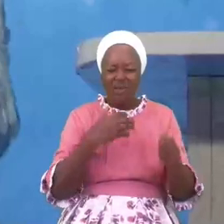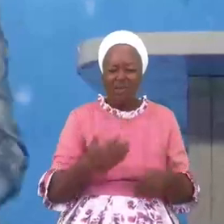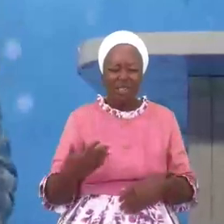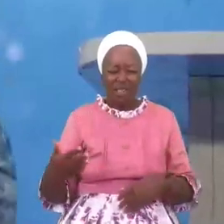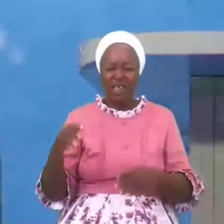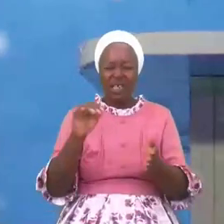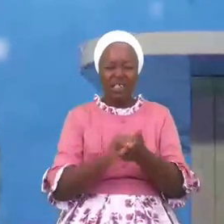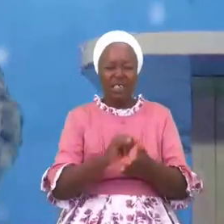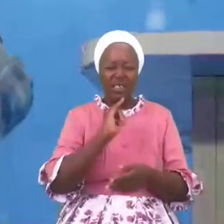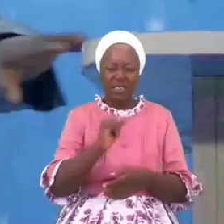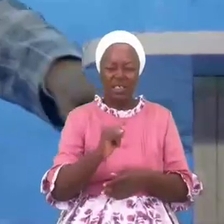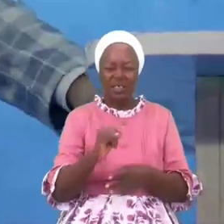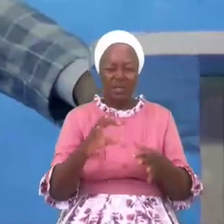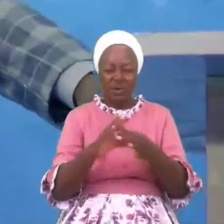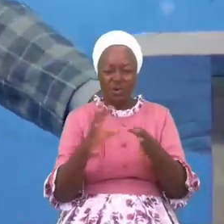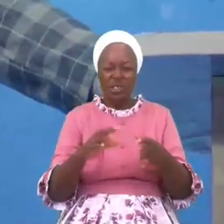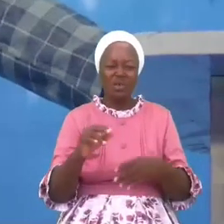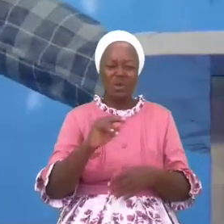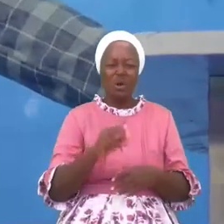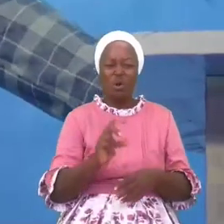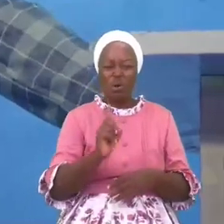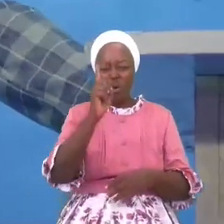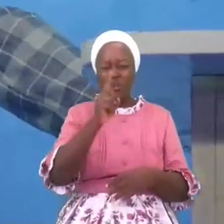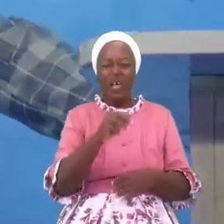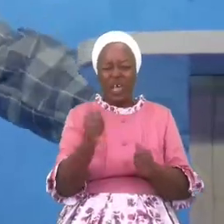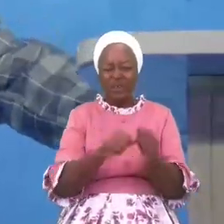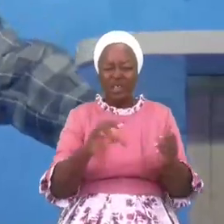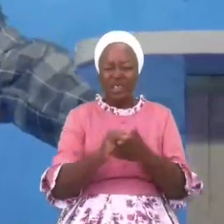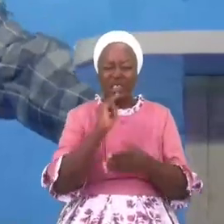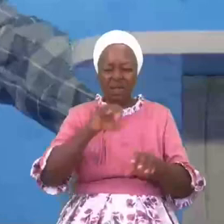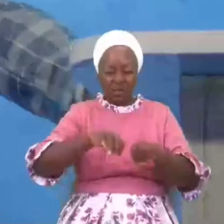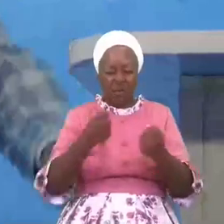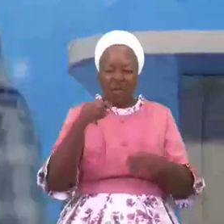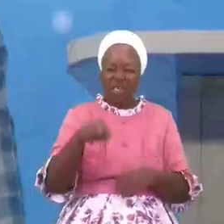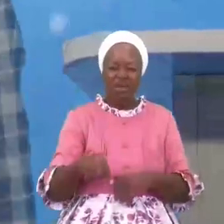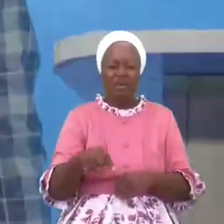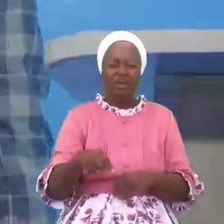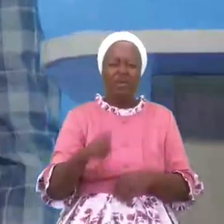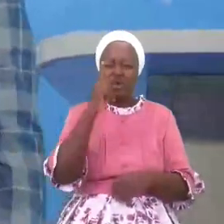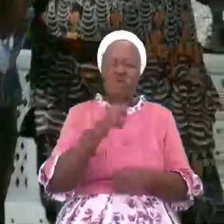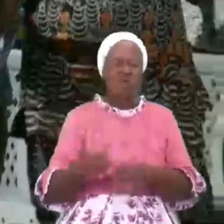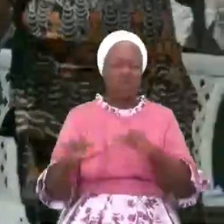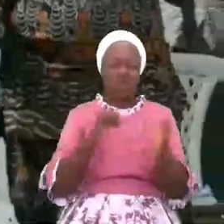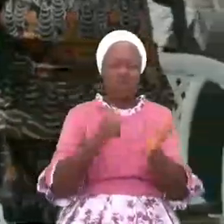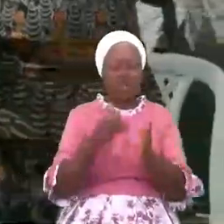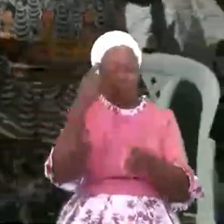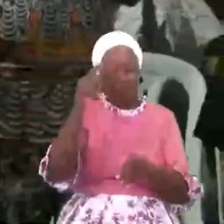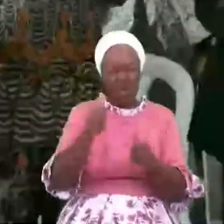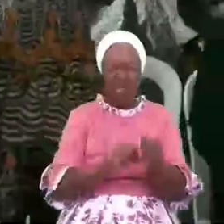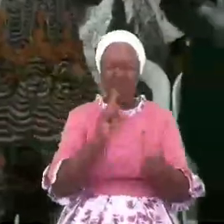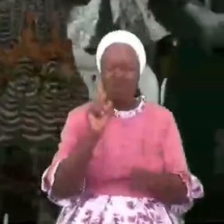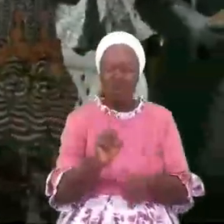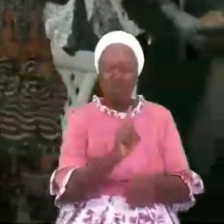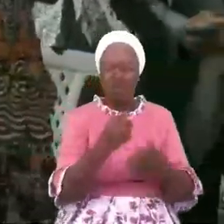qui est perdu, tout ce qui est renversé, fixe-les pour chacun